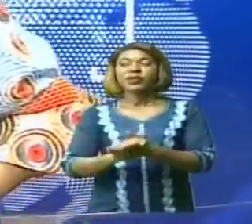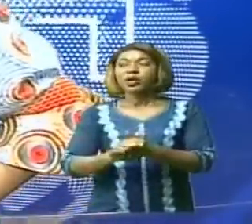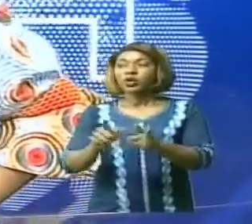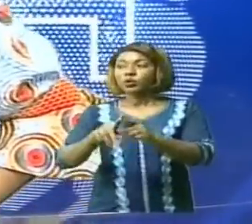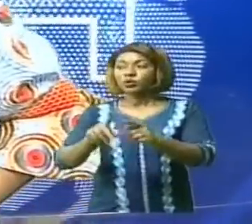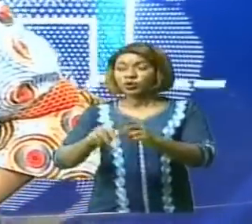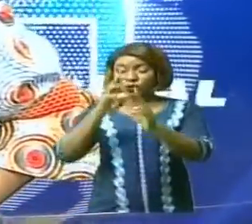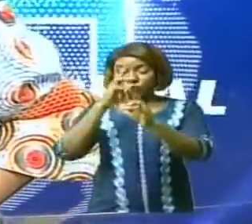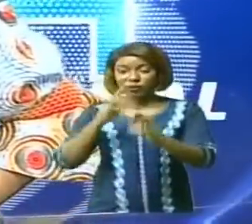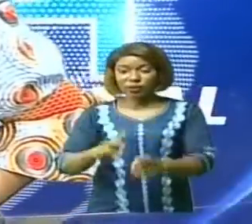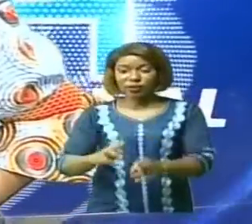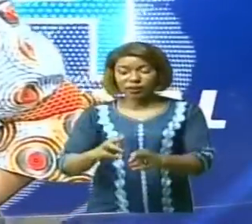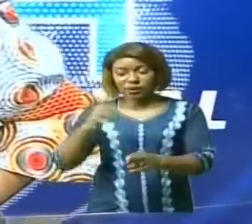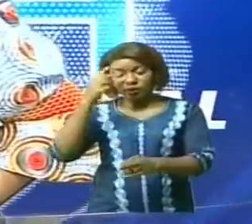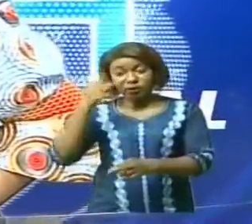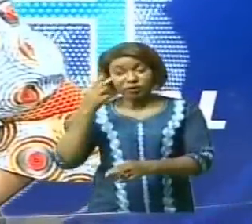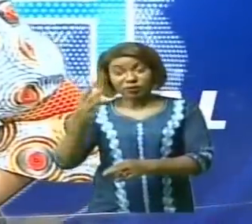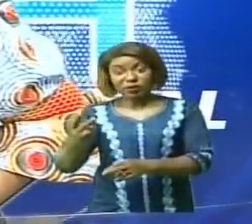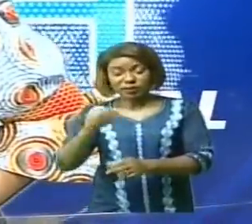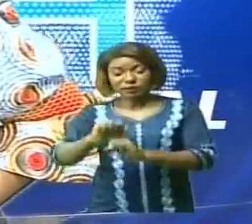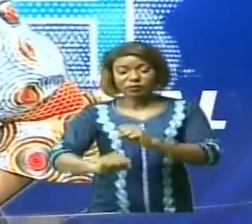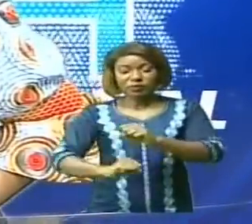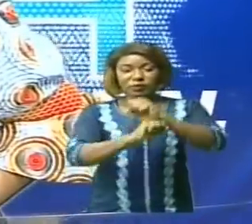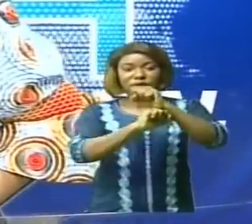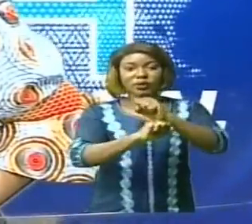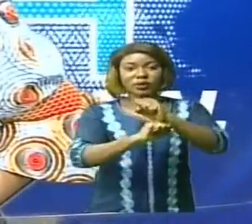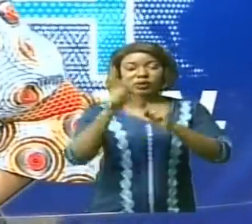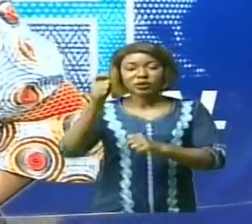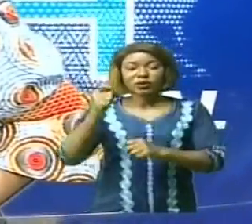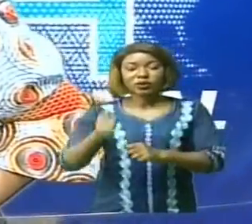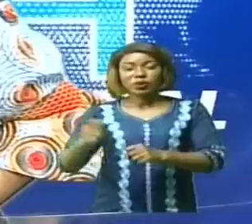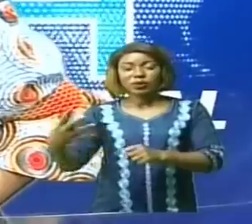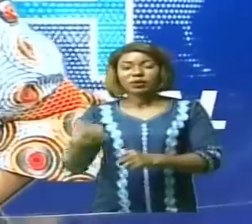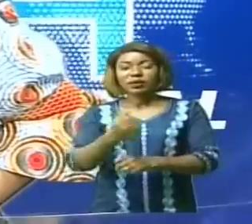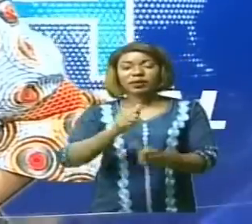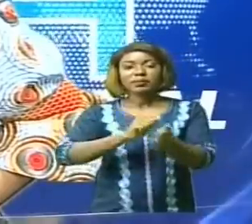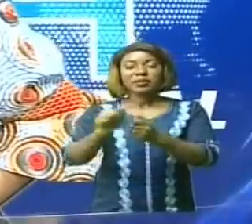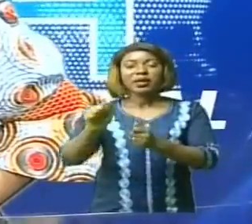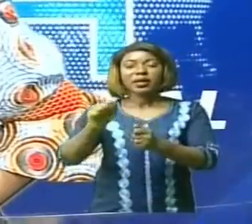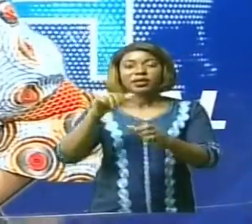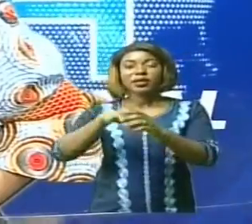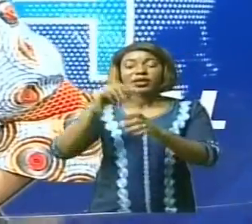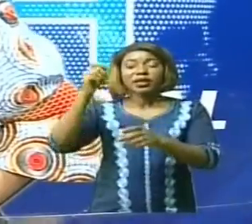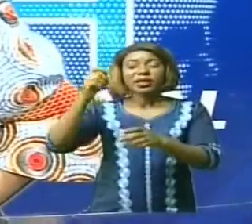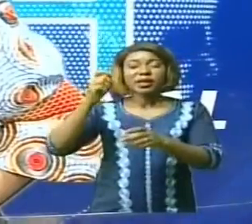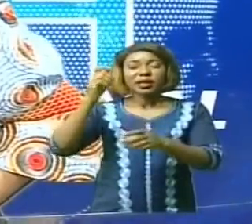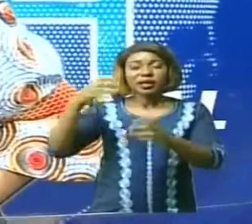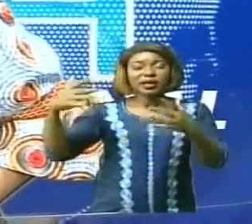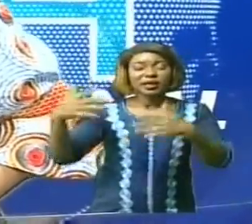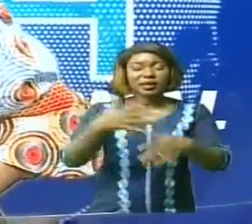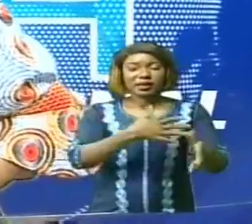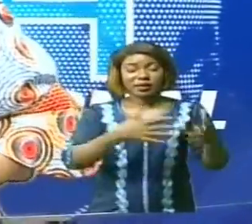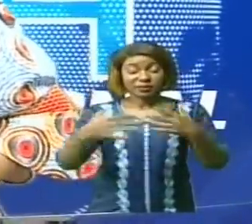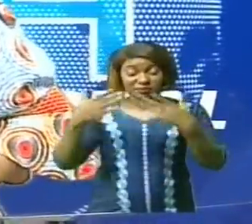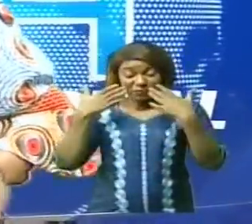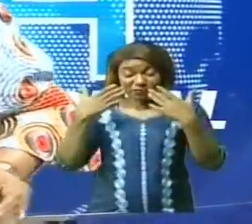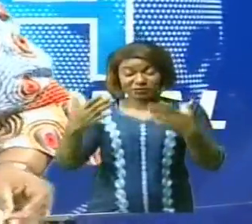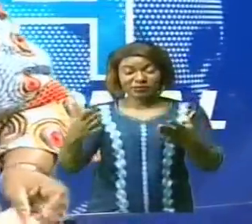l'indélorable devoir de soutenir les FARDC prises dans une guerre injuste. Voilà pour les titres.